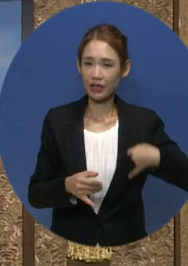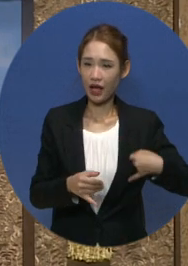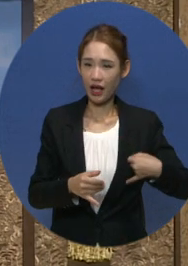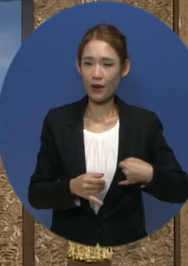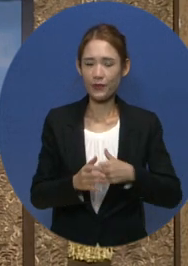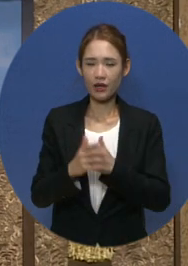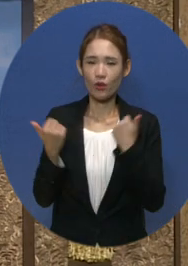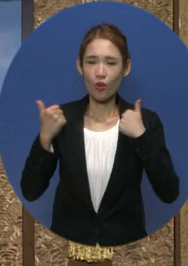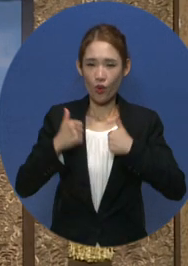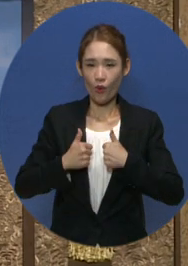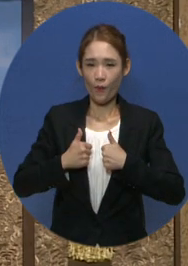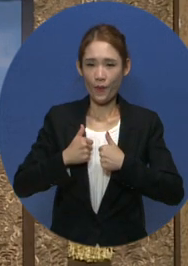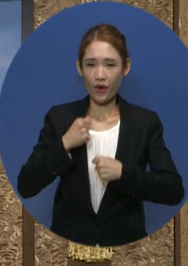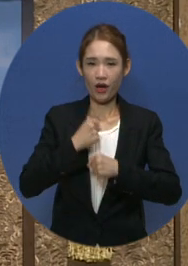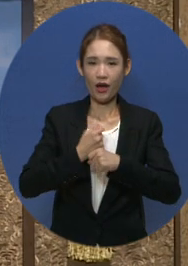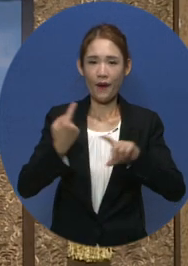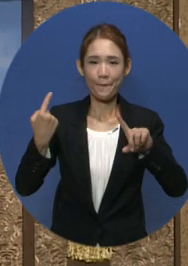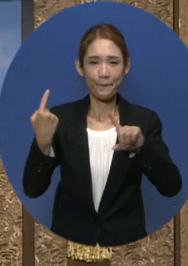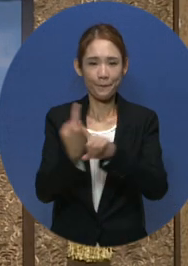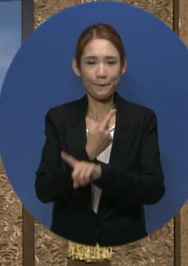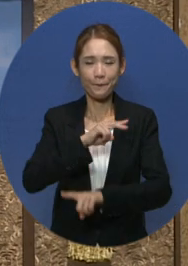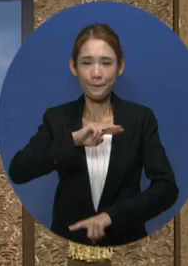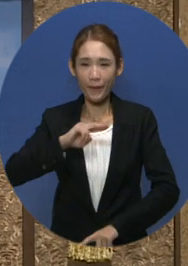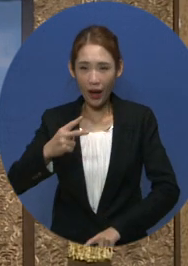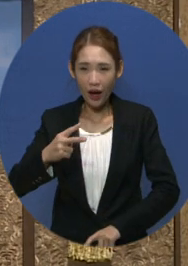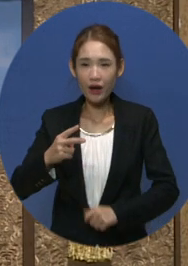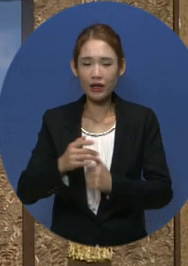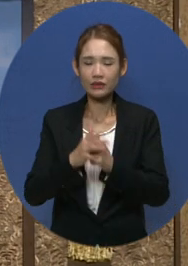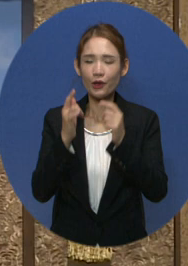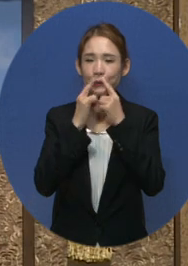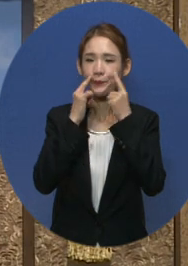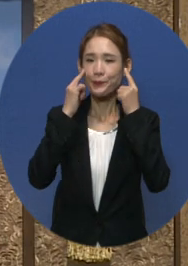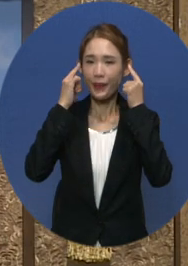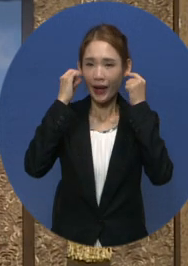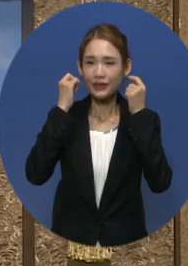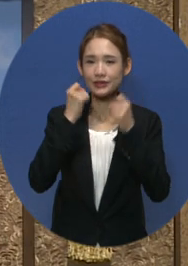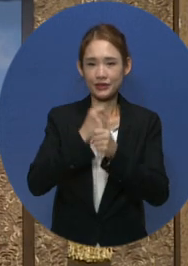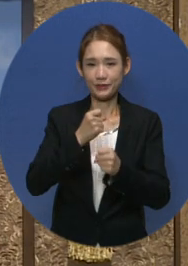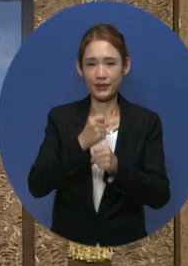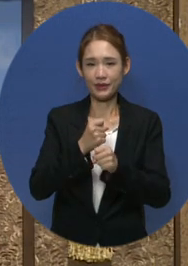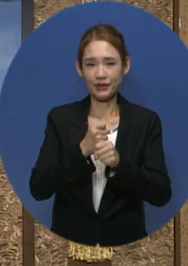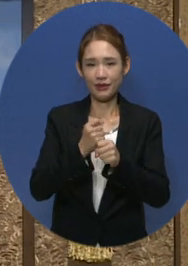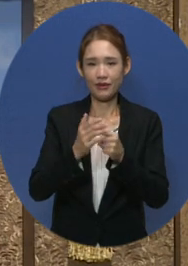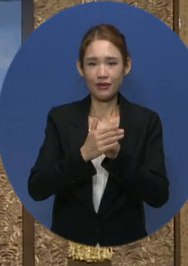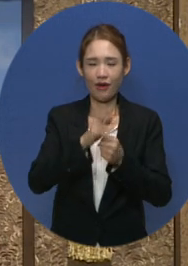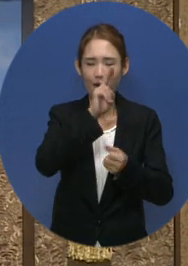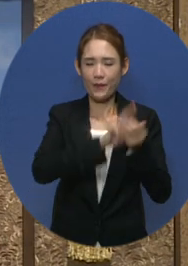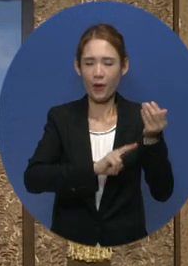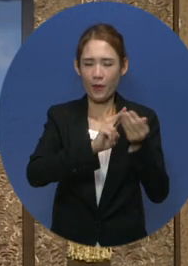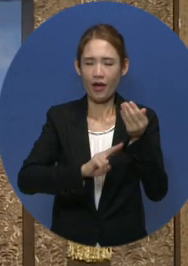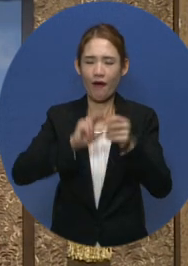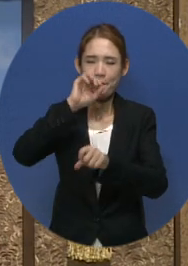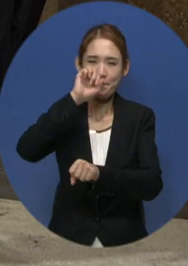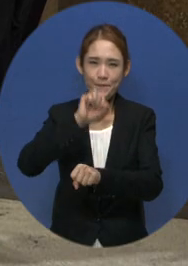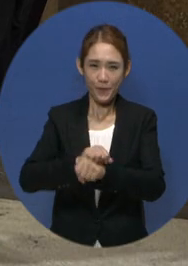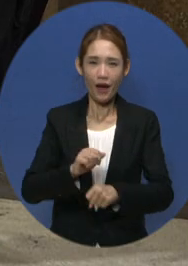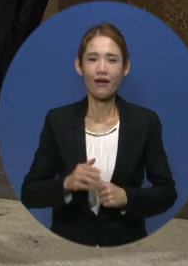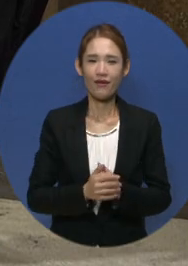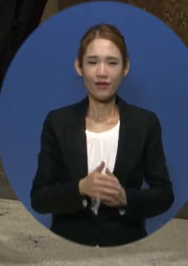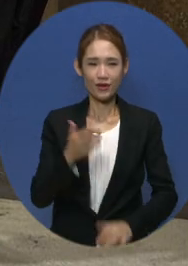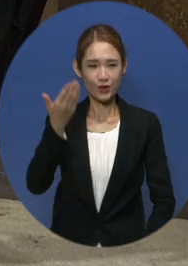만들고 옷 만들던 거를 예. 전환해 가지고 마스크 생산을 하고 있는데 아주 잘 팔리고 있습니다. 그러니까요.